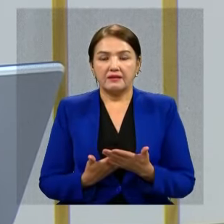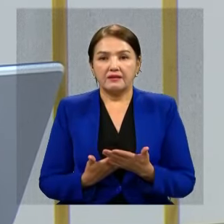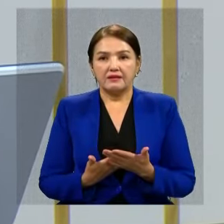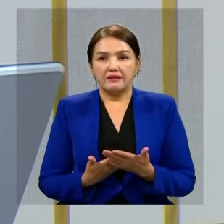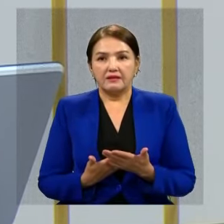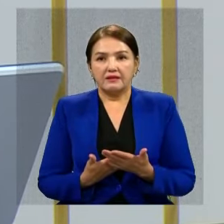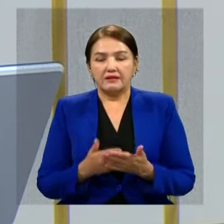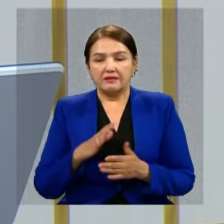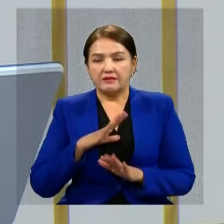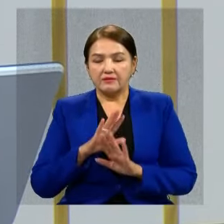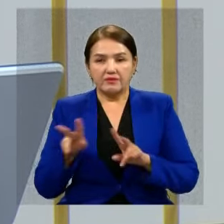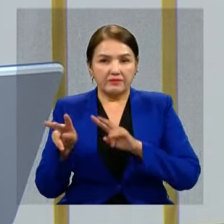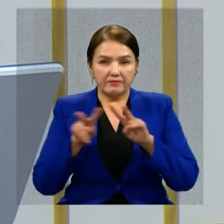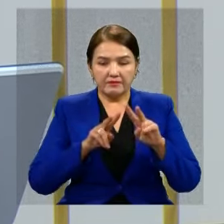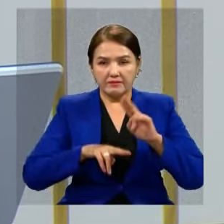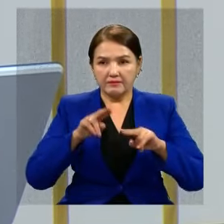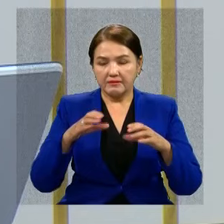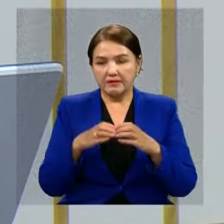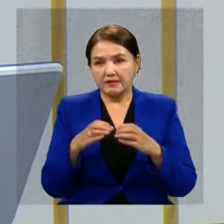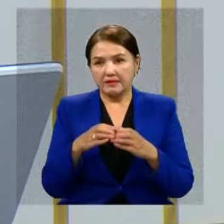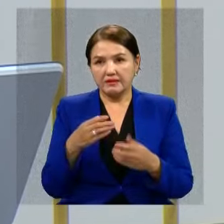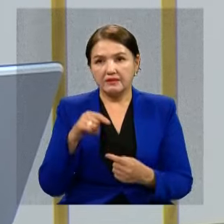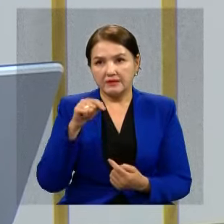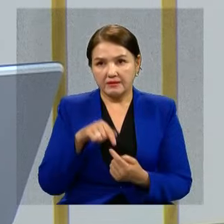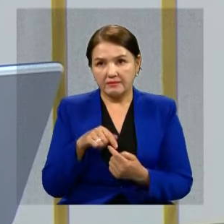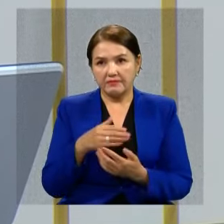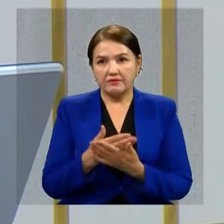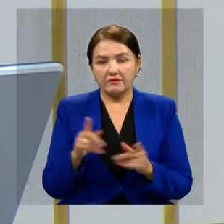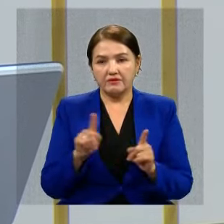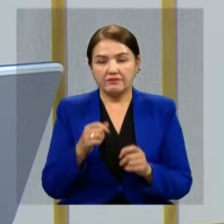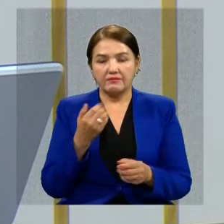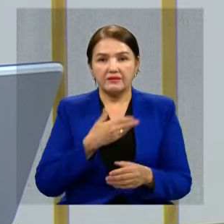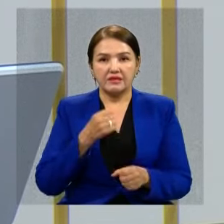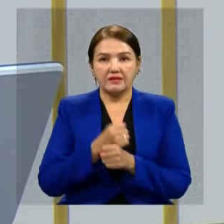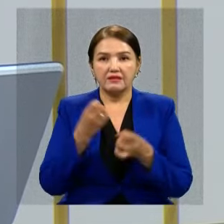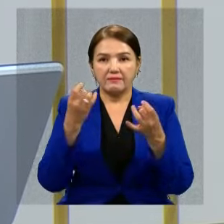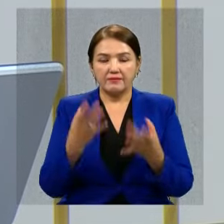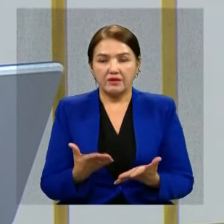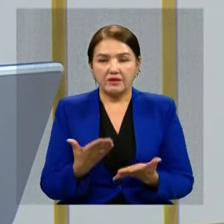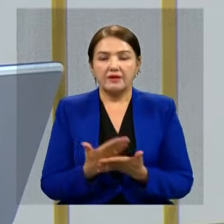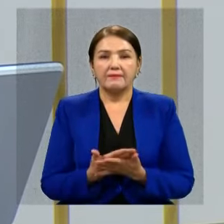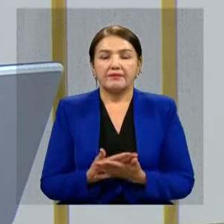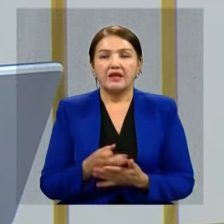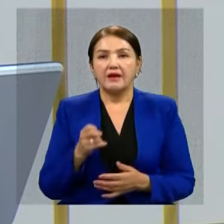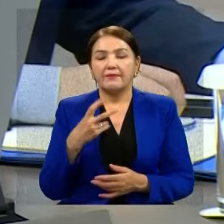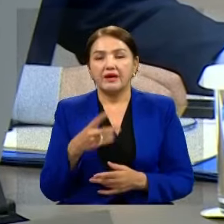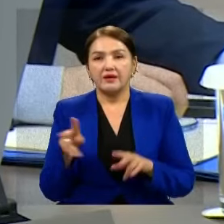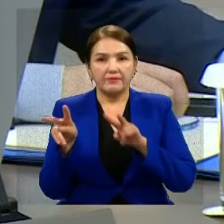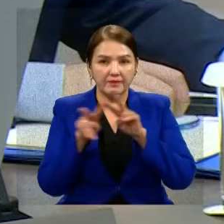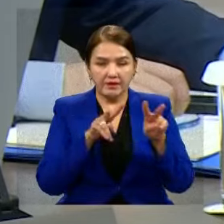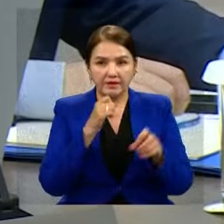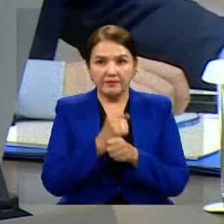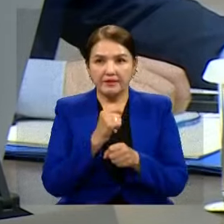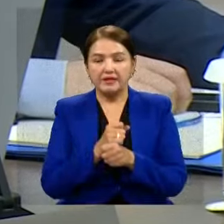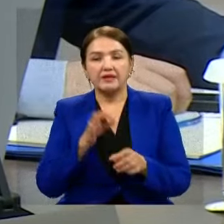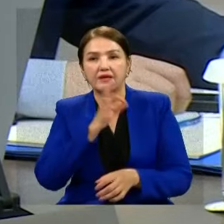будем контролировать строительные объекты, то, соответственно, это то, что мы делаем, это напрасно все. Аким области поручил контролировать работу по установке